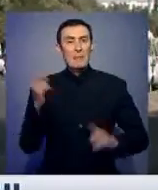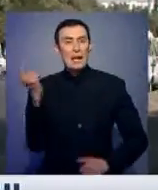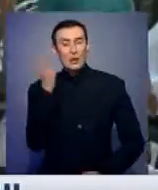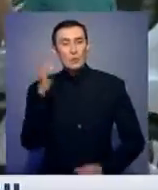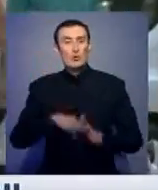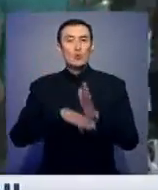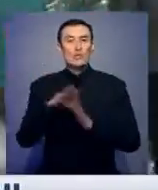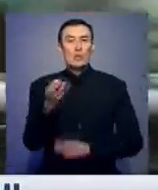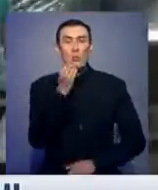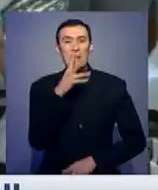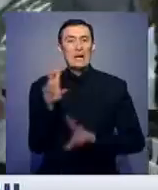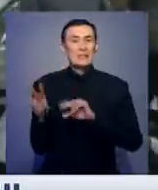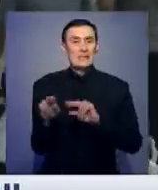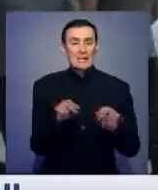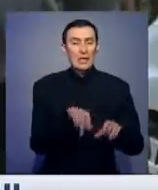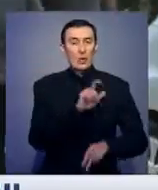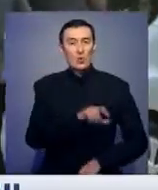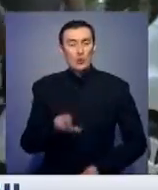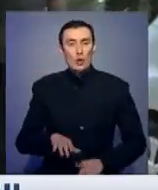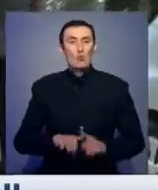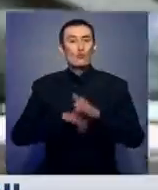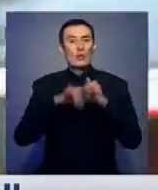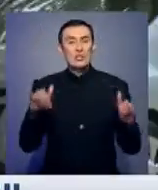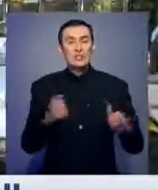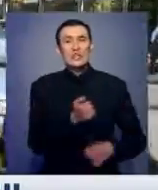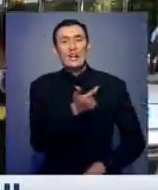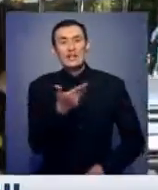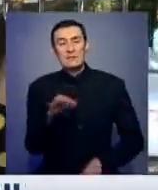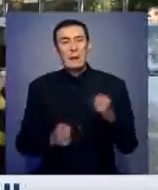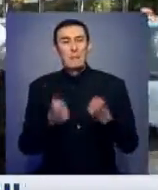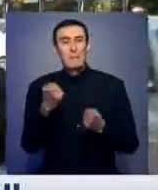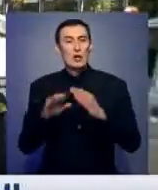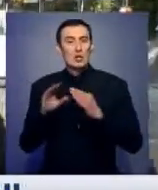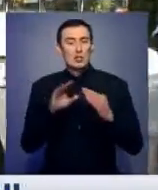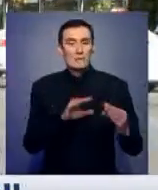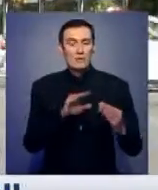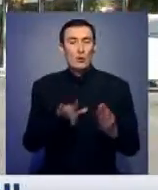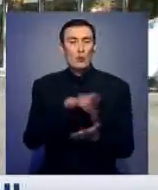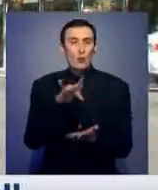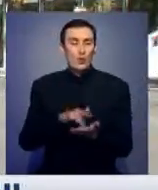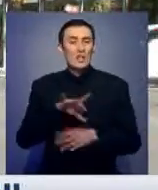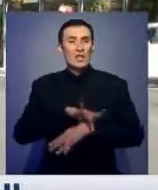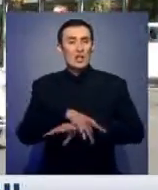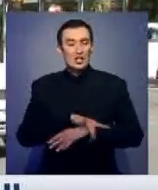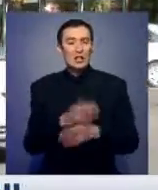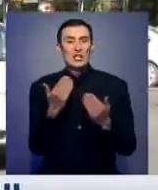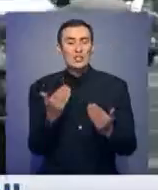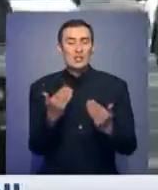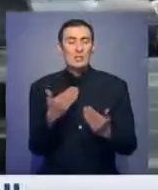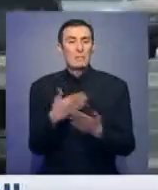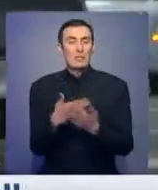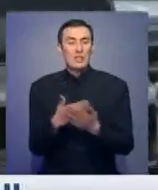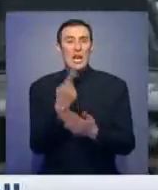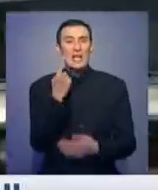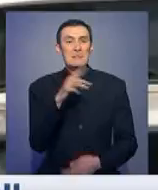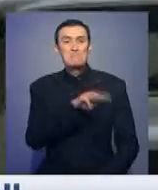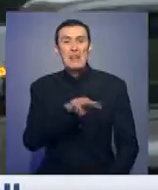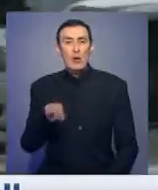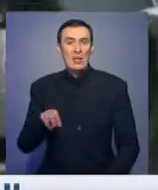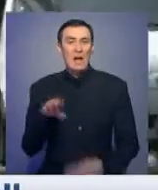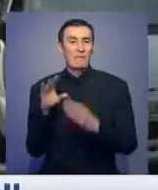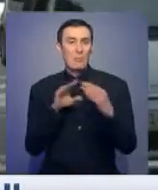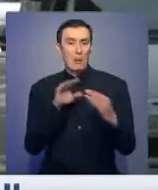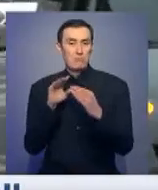и улучшением благосостояния жителей увеличилось и число машин на дорогах. По улицам Ташкента сегодня ездит почти миллион